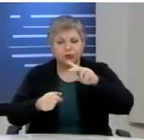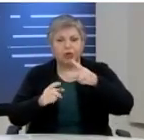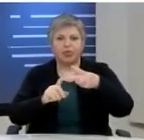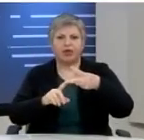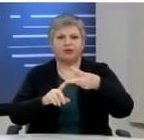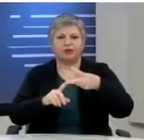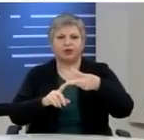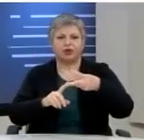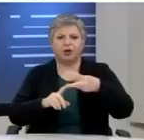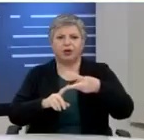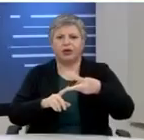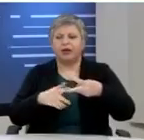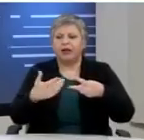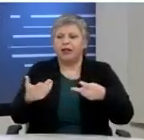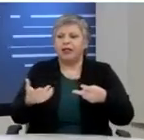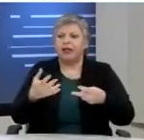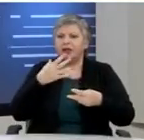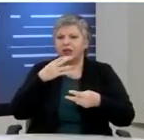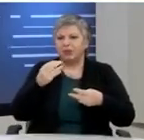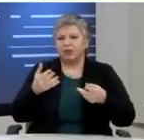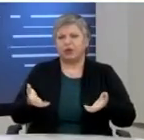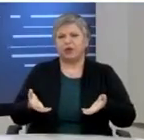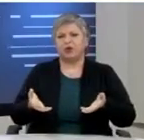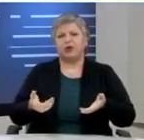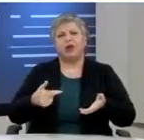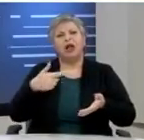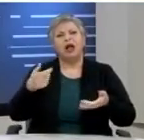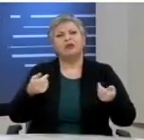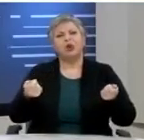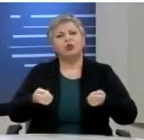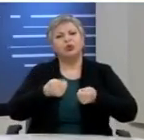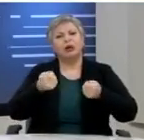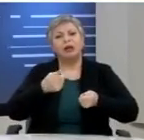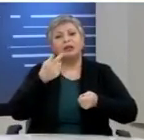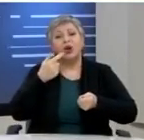που το κάνουν και άλλοι το κάνετε. Για ψηφοθυρικούς λόγους. Και γιατί σας ενοχλεί ο ΣΥΡΙΖΑ.